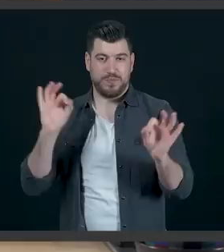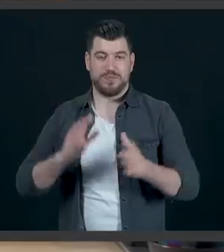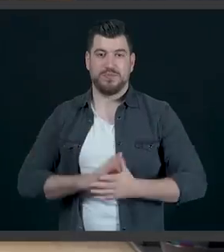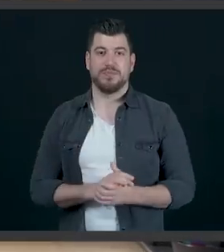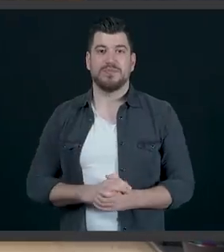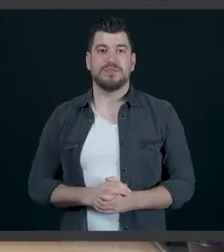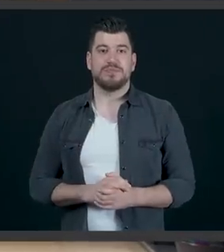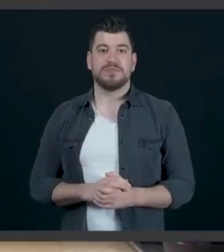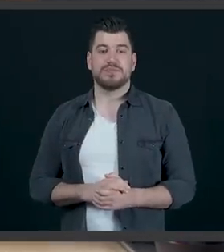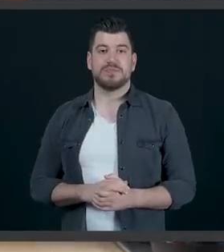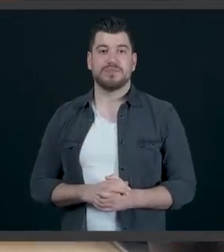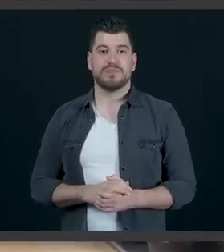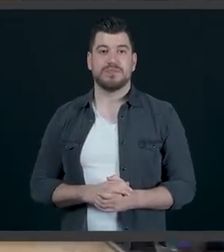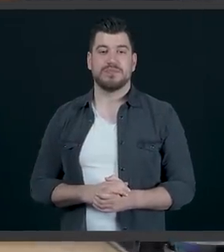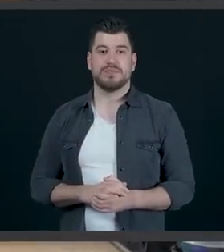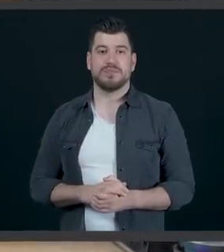όπα.